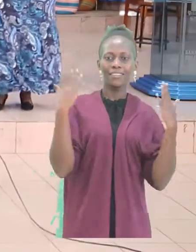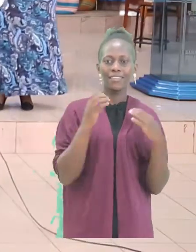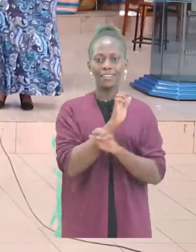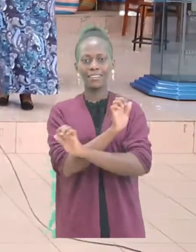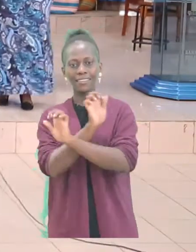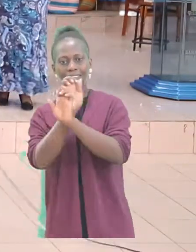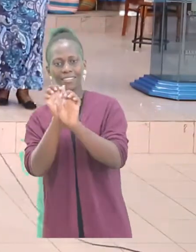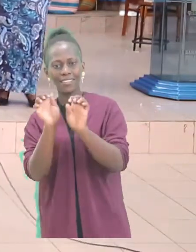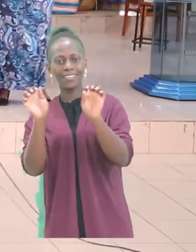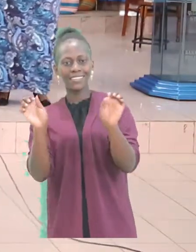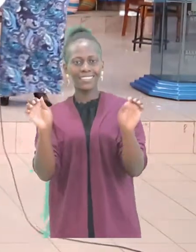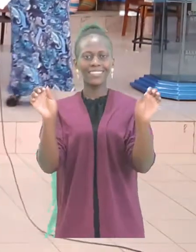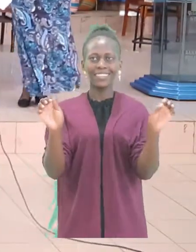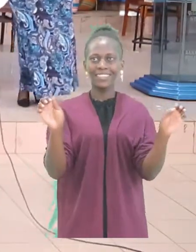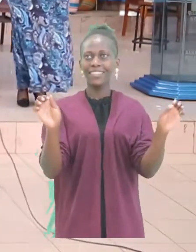wa milele.